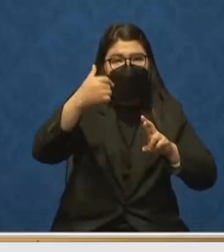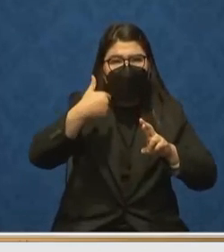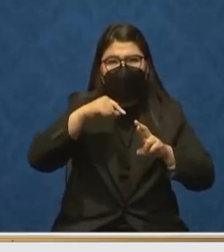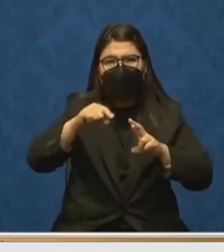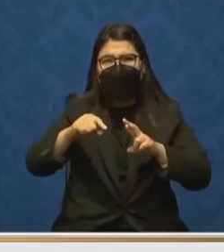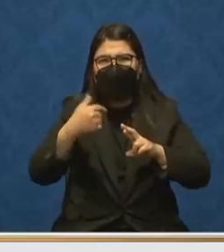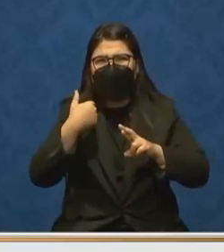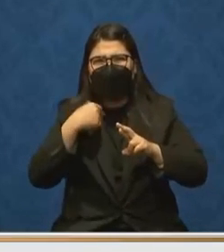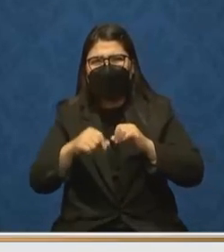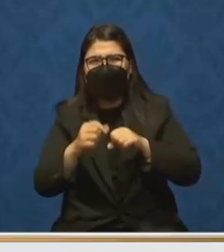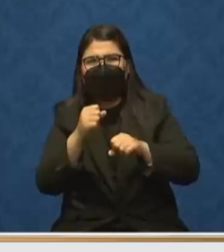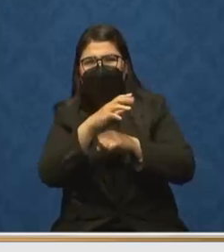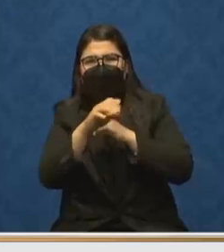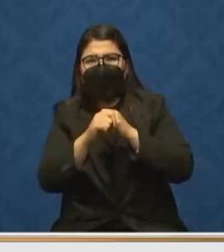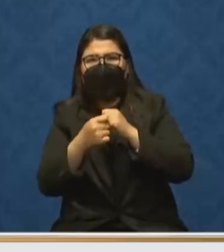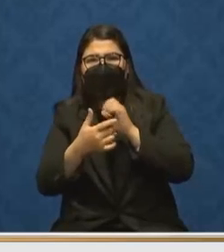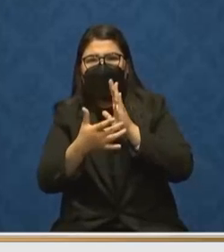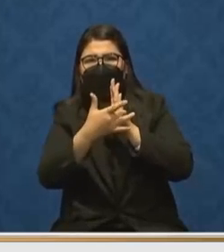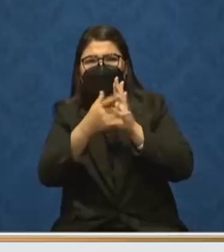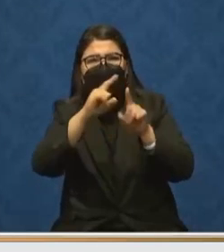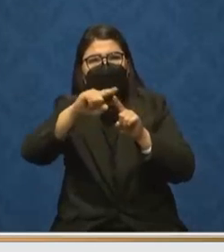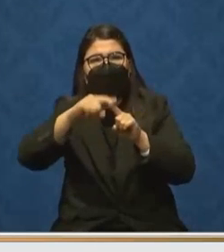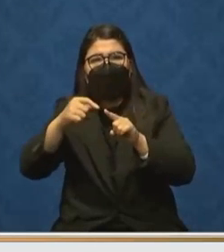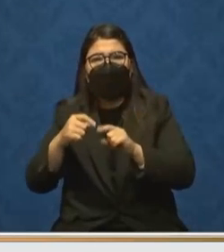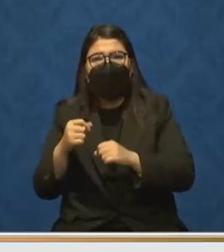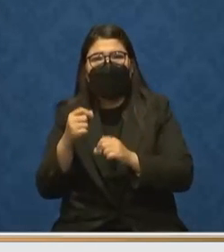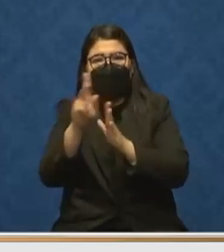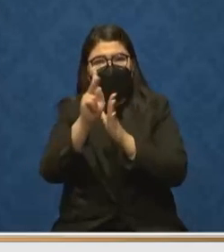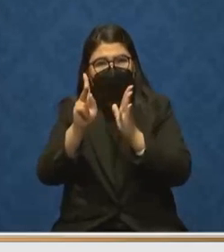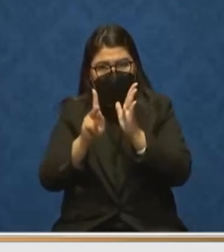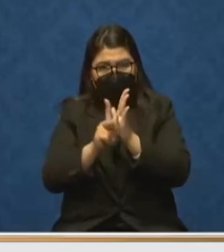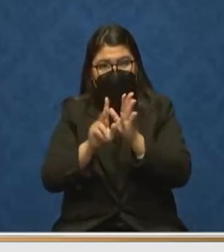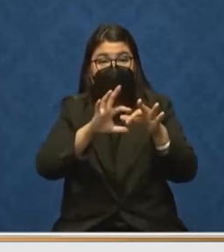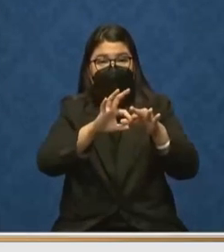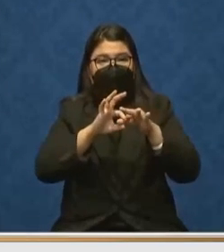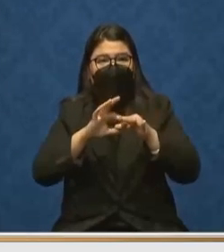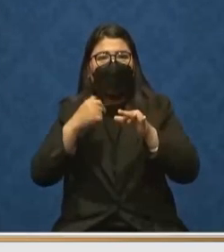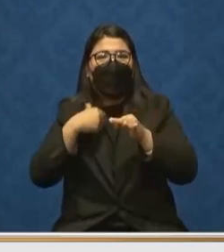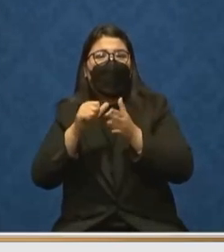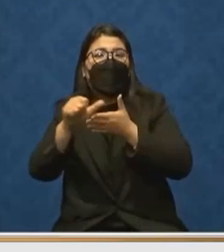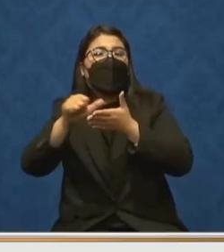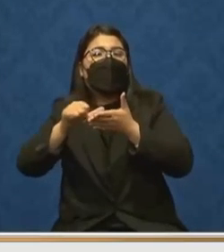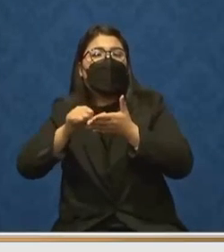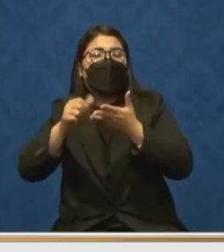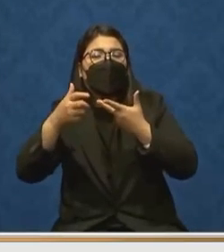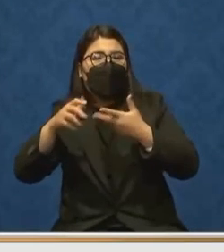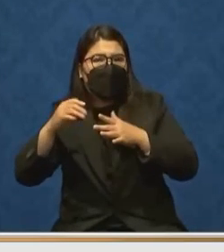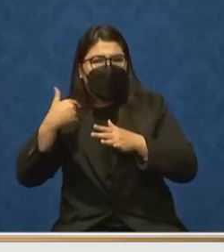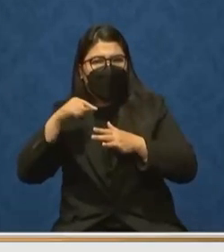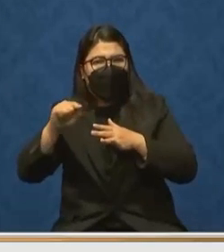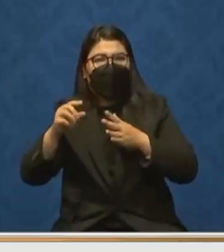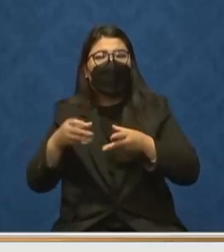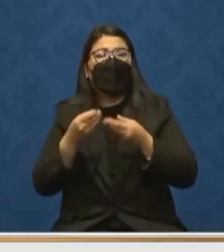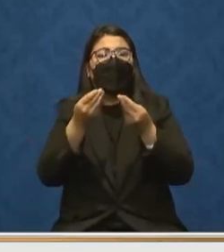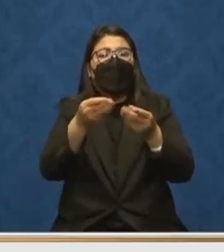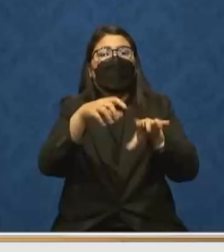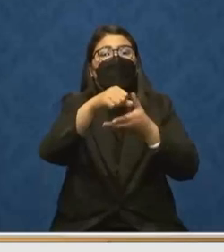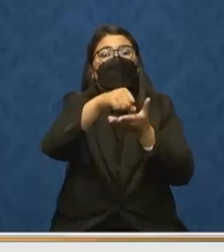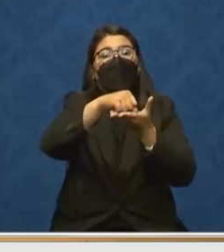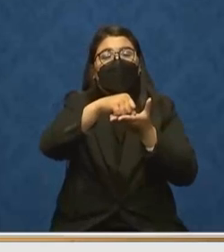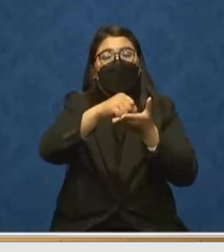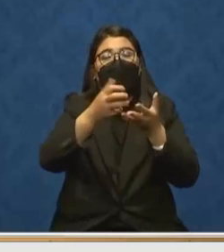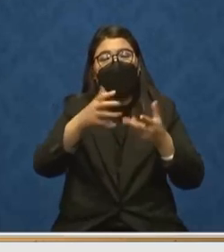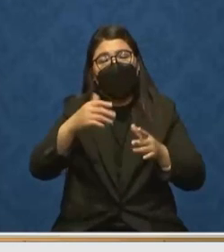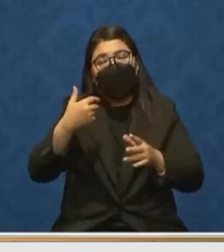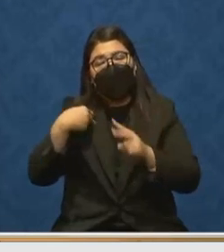ที่ได้มาตรฐานสากลปรับปรุงกฎหมายที่เกี่ยวข้องรวมถึงการกำหนดมาตรการและแนวปฏิบัติสำหรับผู้ให้บริการในการ